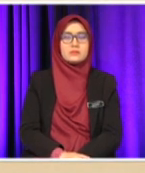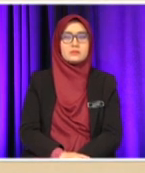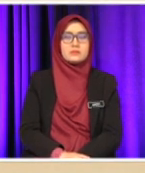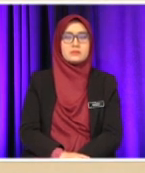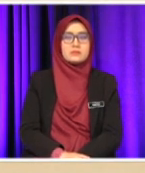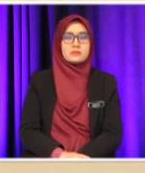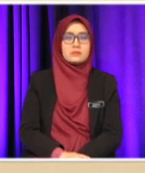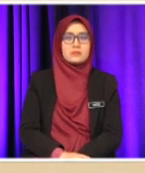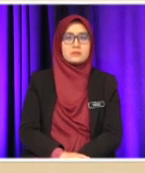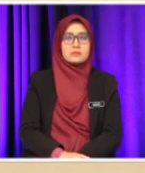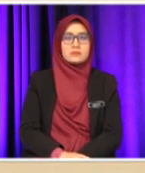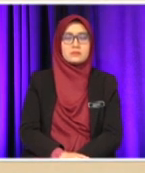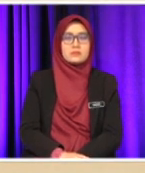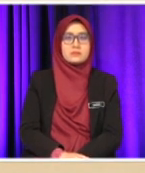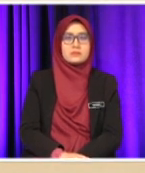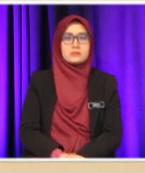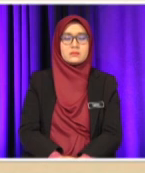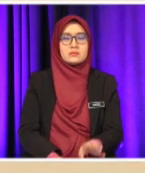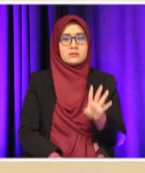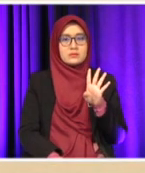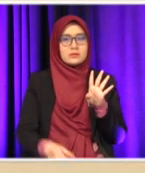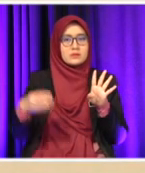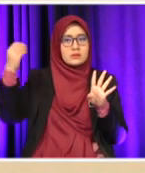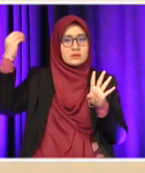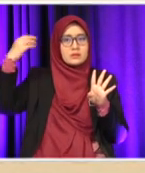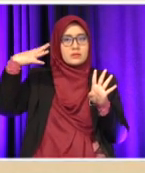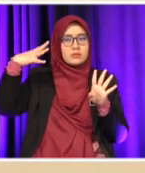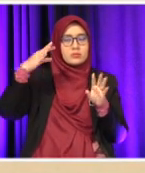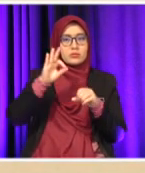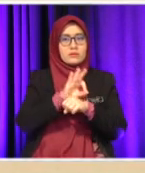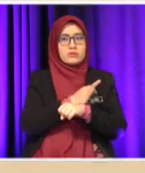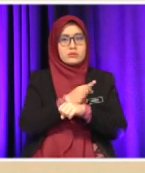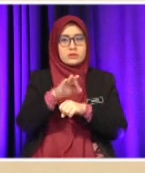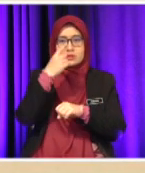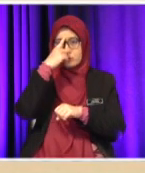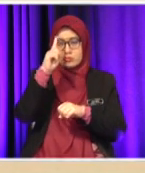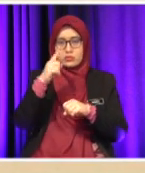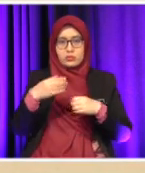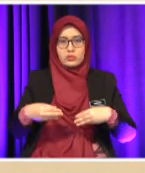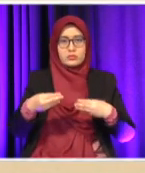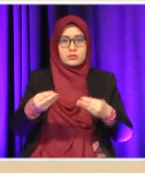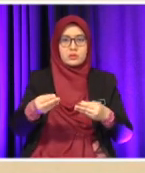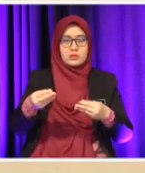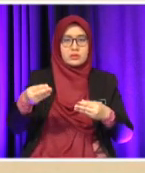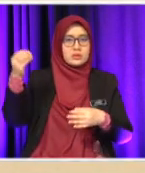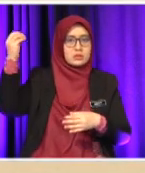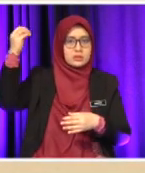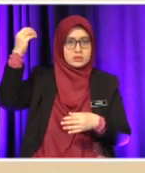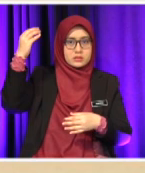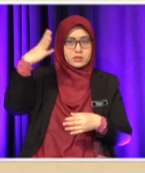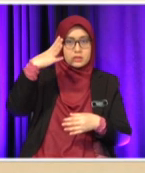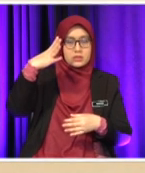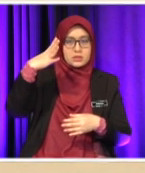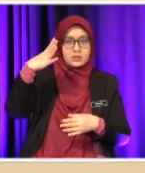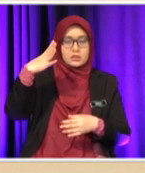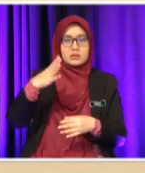kemudian berfungsi lampu berfungsi untuk memberikan pencahayaan dan menampakkan kecerahan hiasan kalau